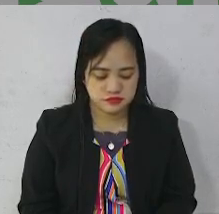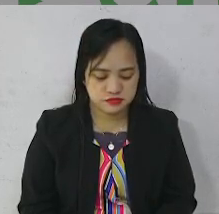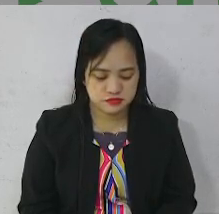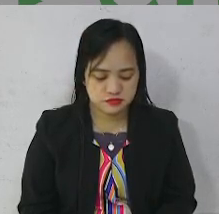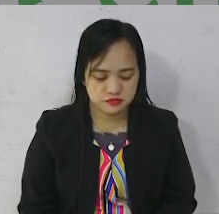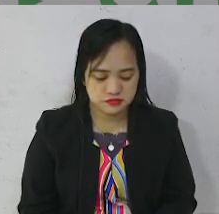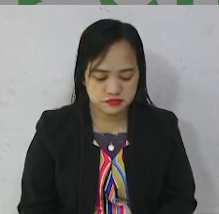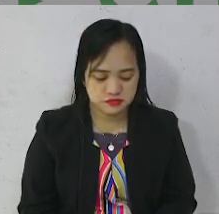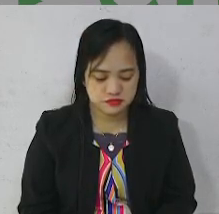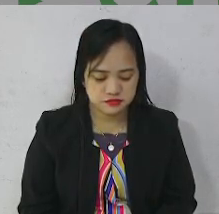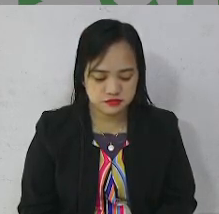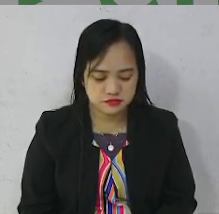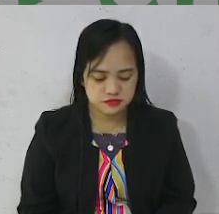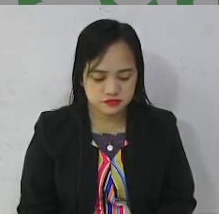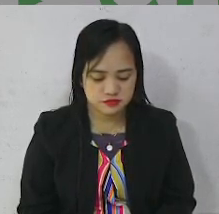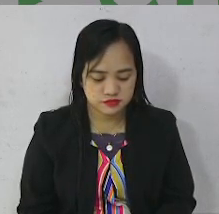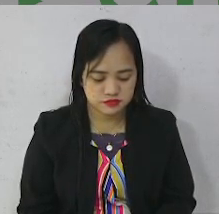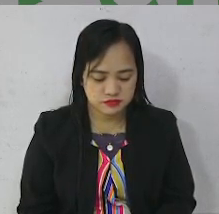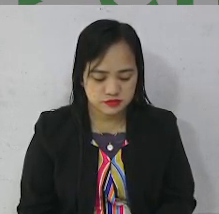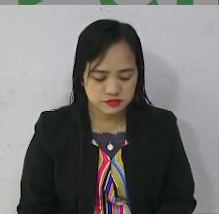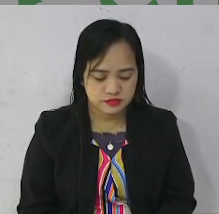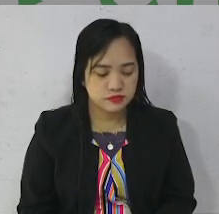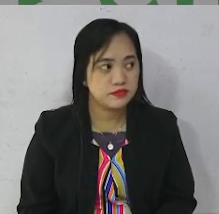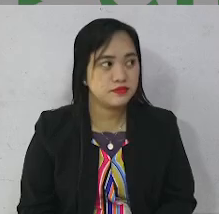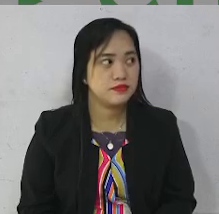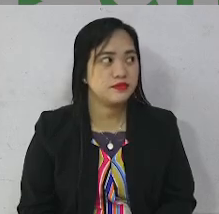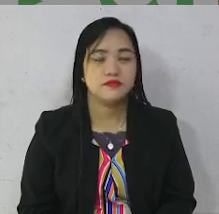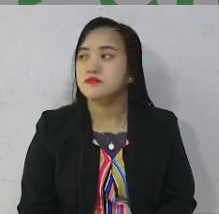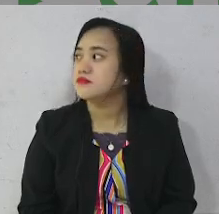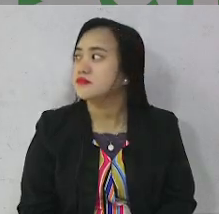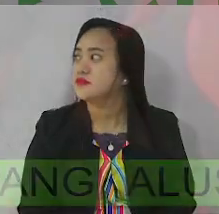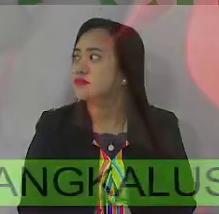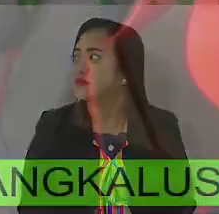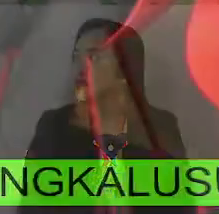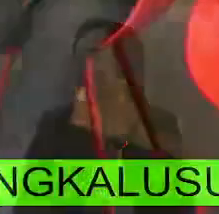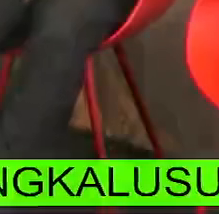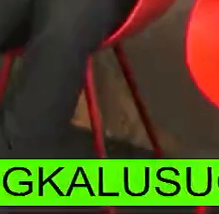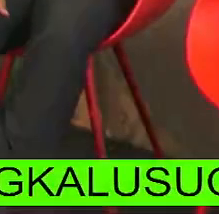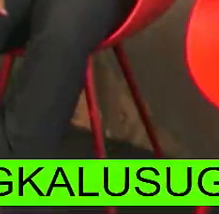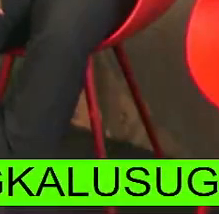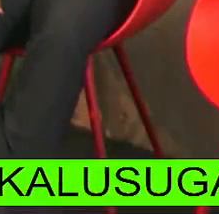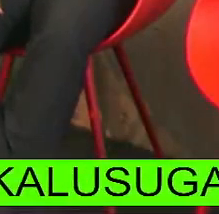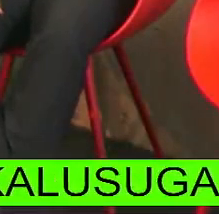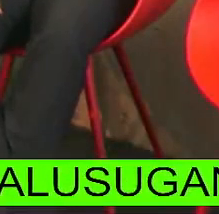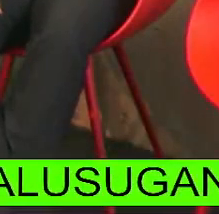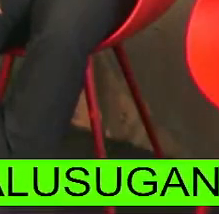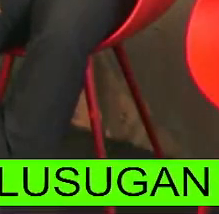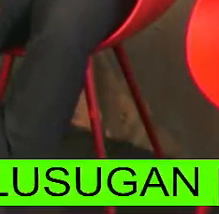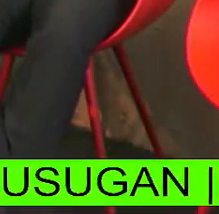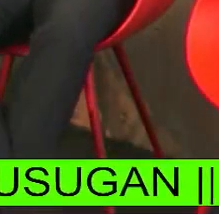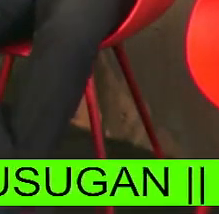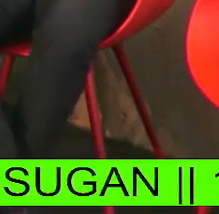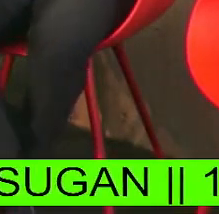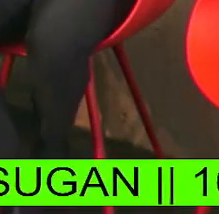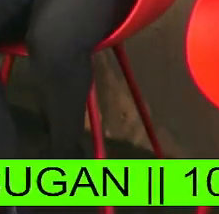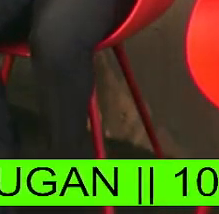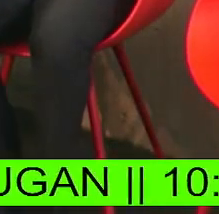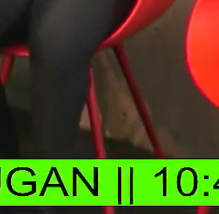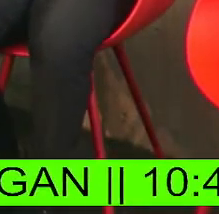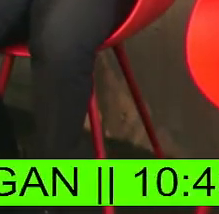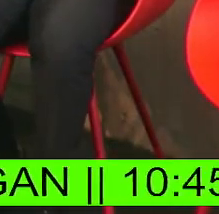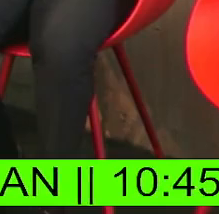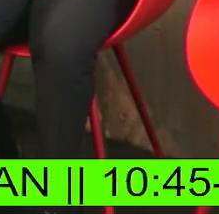eh Oo so Okay lang Ayan taas naman na yun Last na yun kasi Ayun yun yun lumas